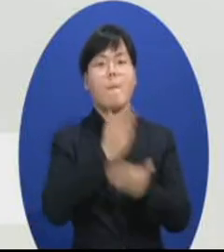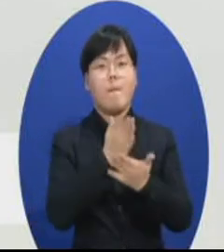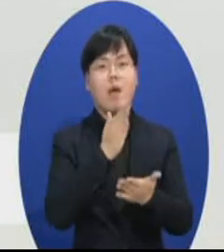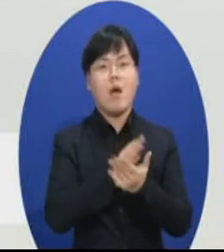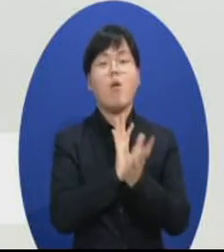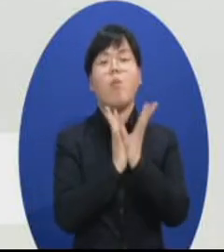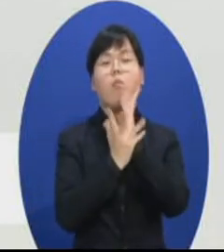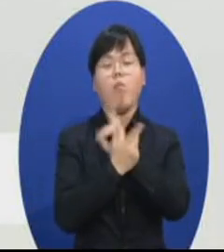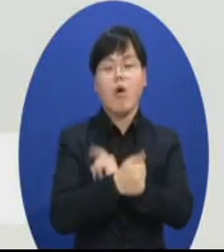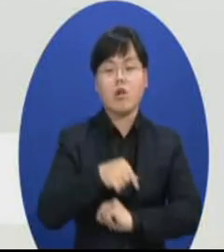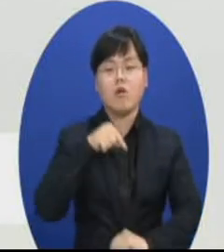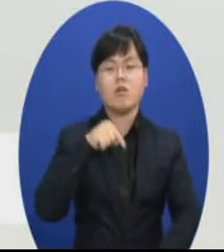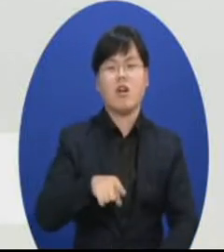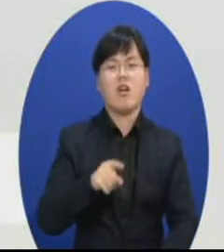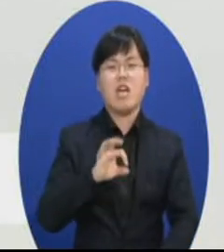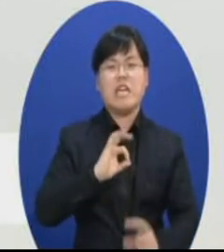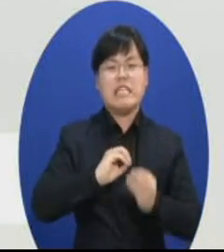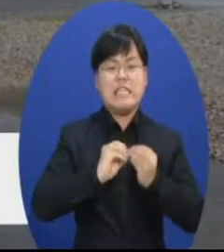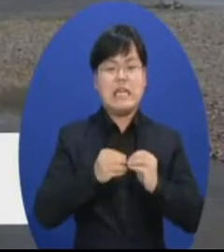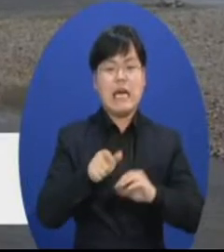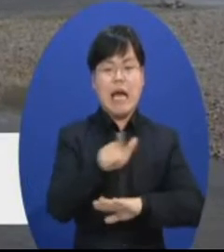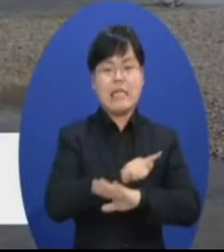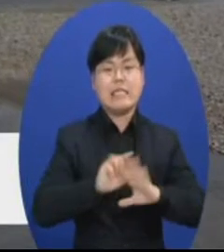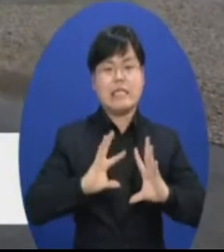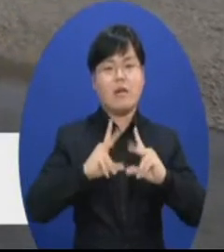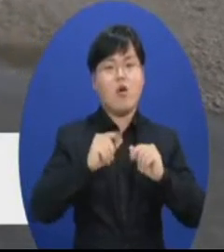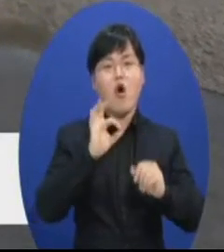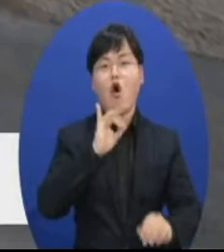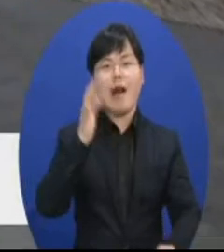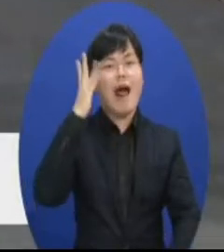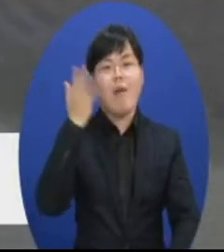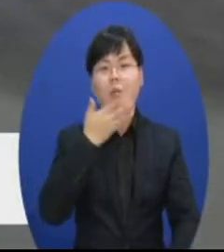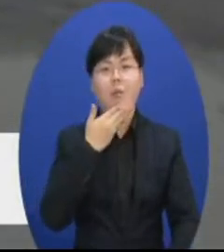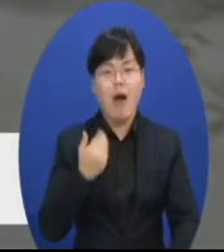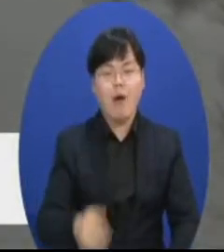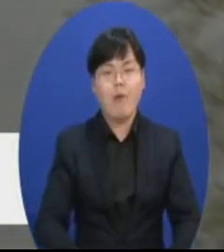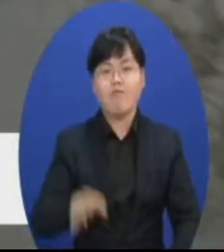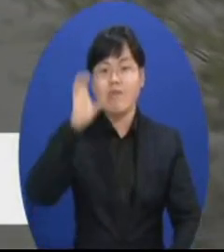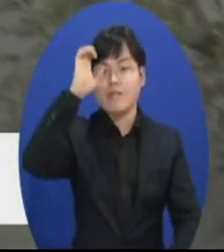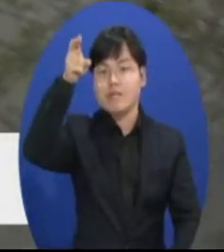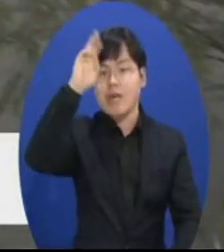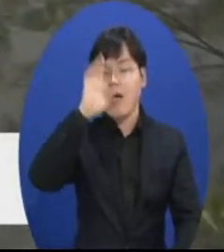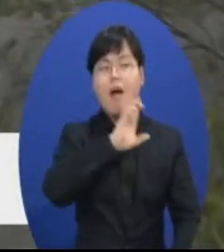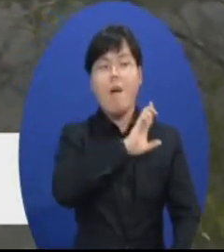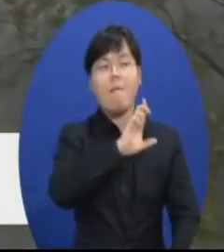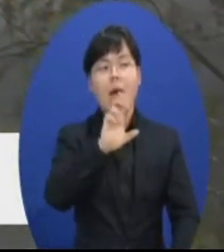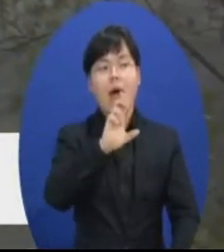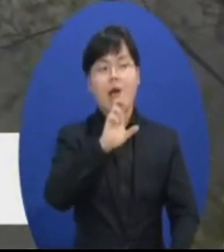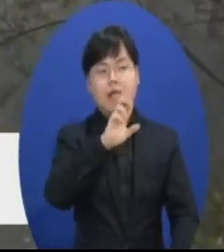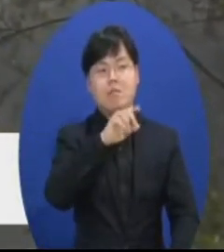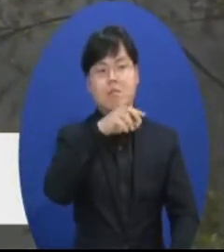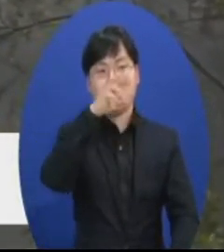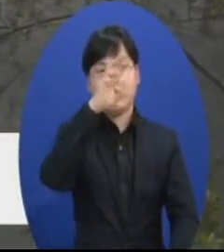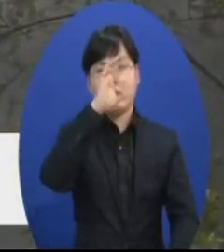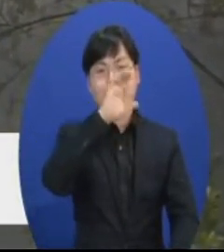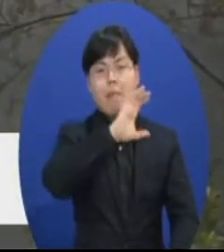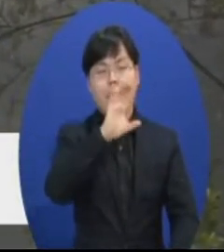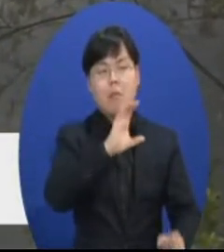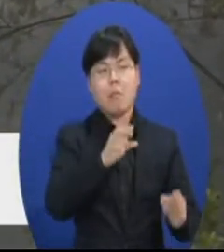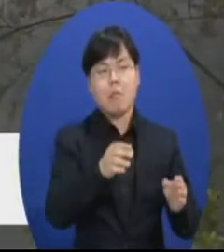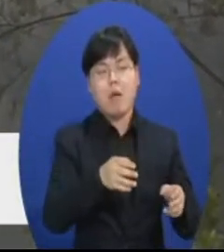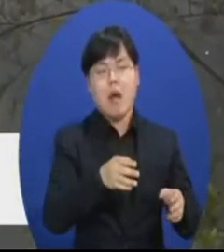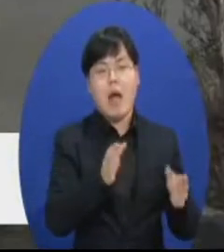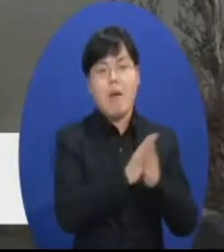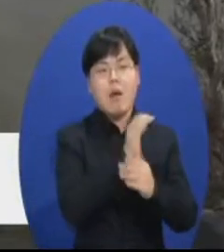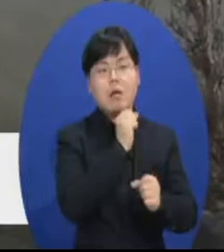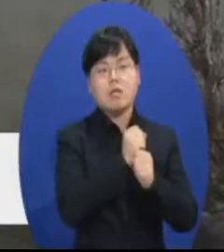одоо хийн шинжилгээс өөр арга байхгүй. Ерөнхий сайд байгаль орчны салбарынхантай уулзах үеэрээ туулгалтай холбоотой